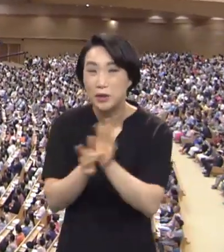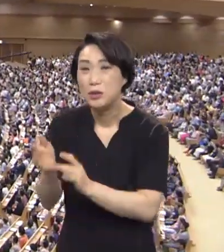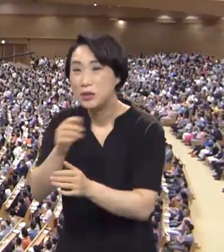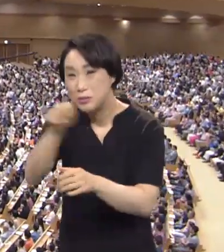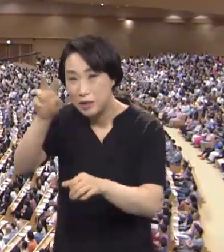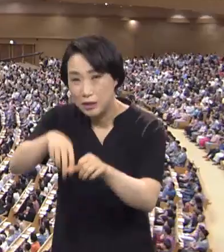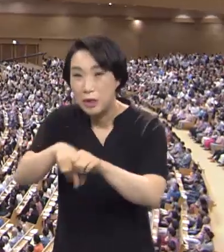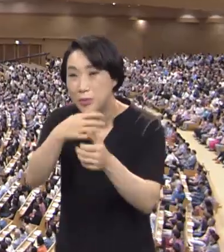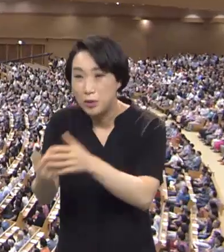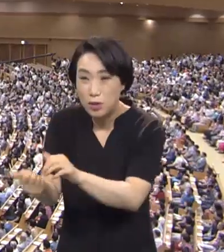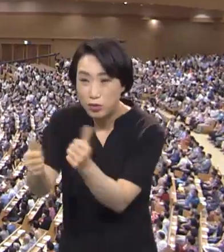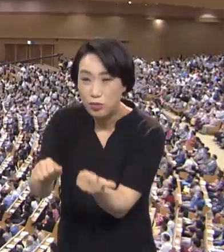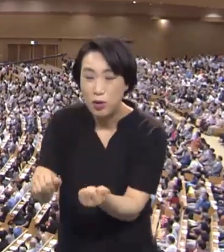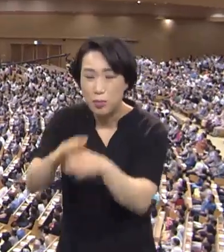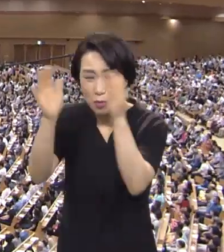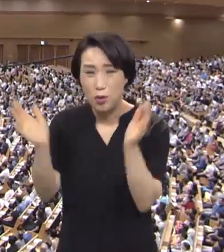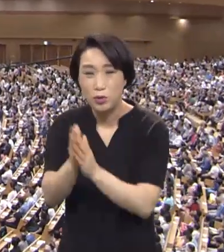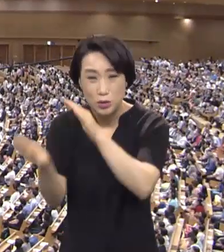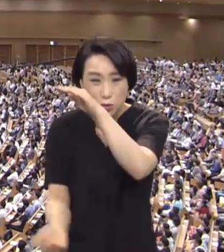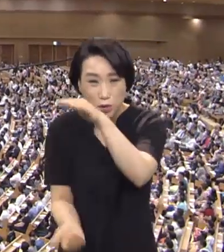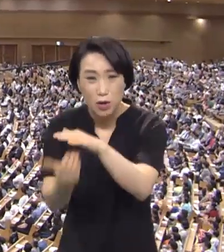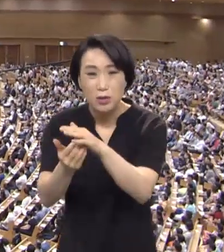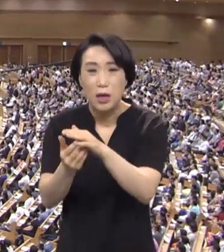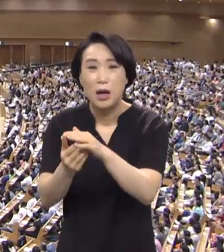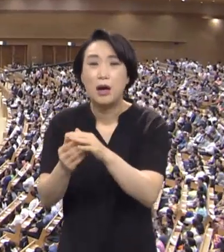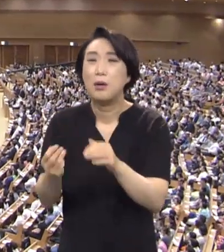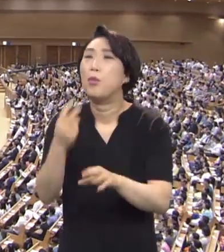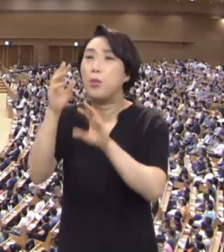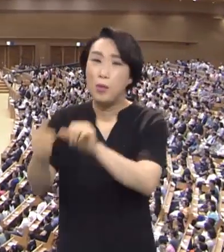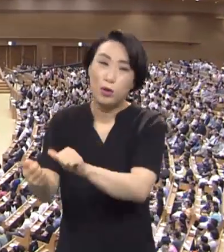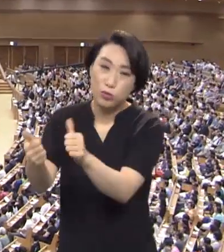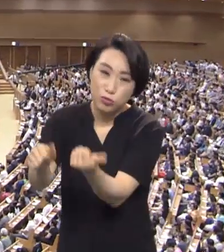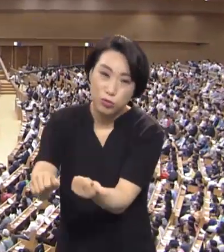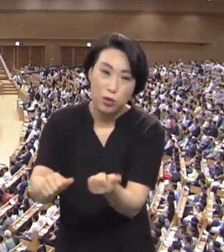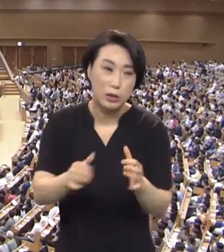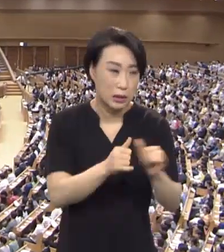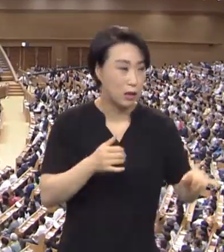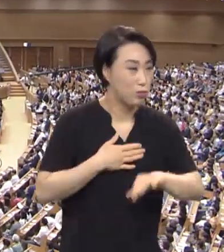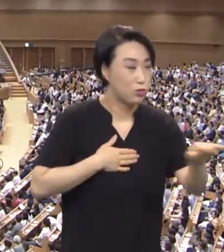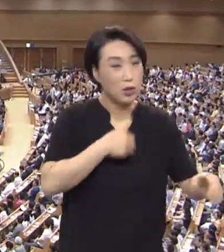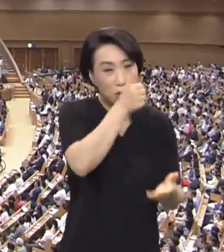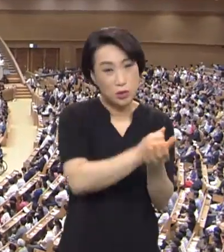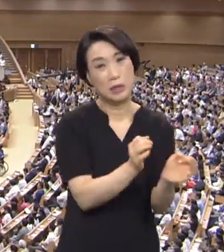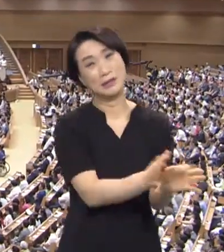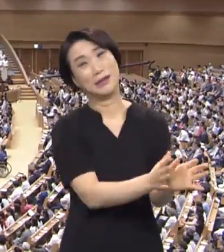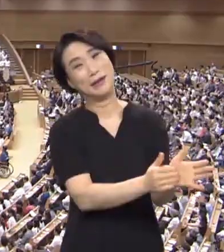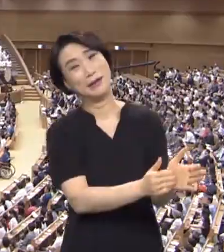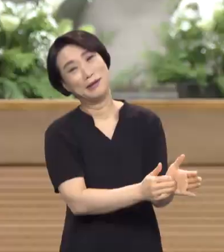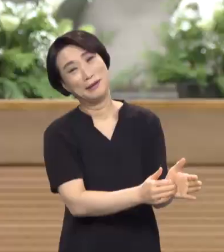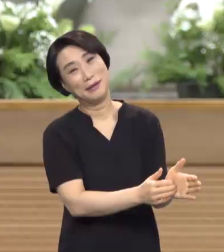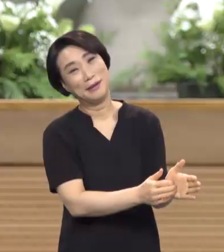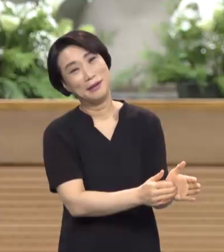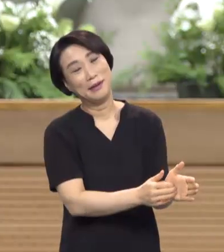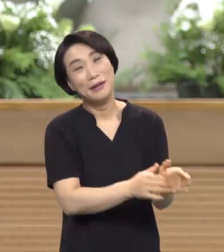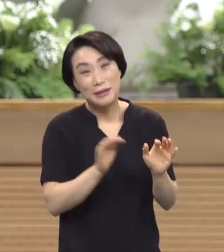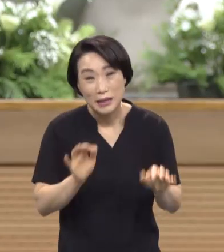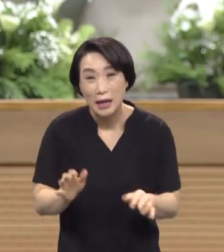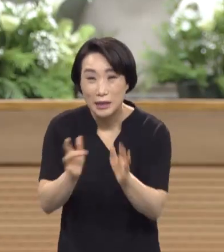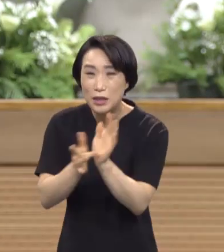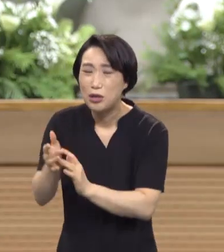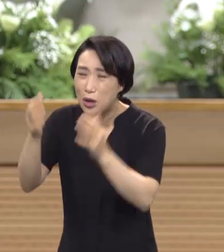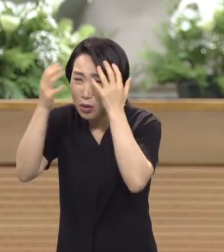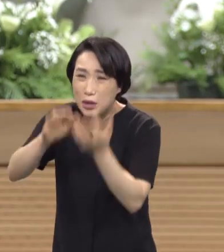피 흘려도 다 이루었다 목숨이 떨어지니까 우리 죄가 무너져버려서 그가